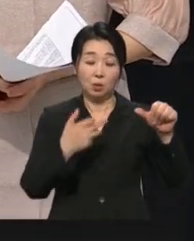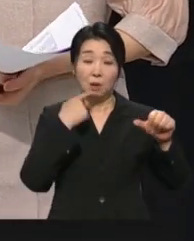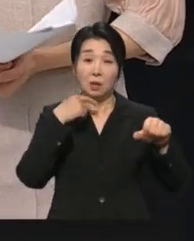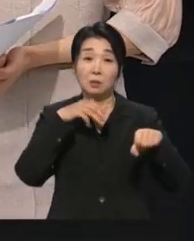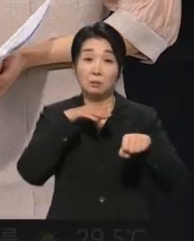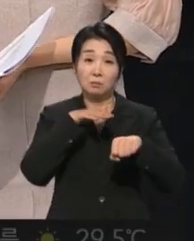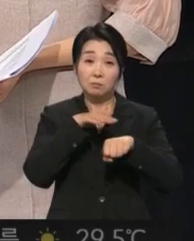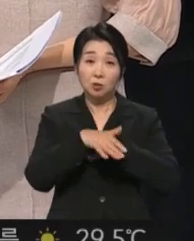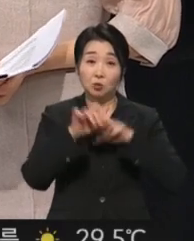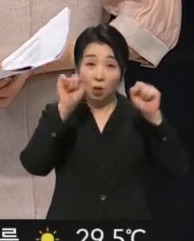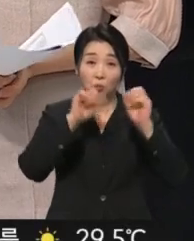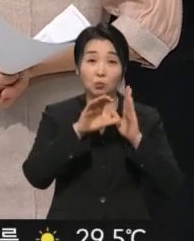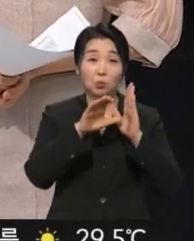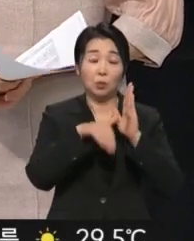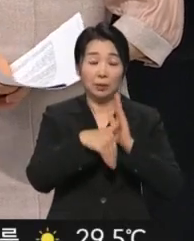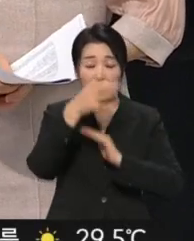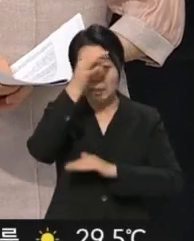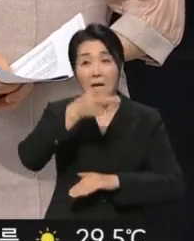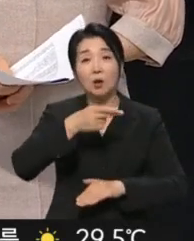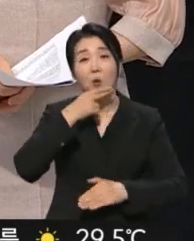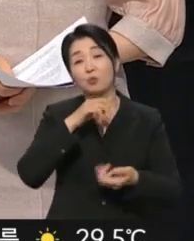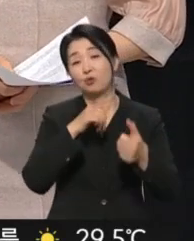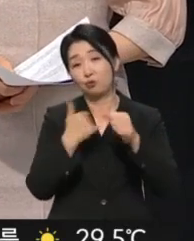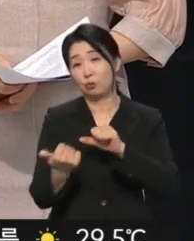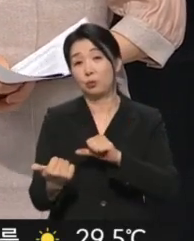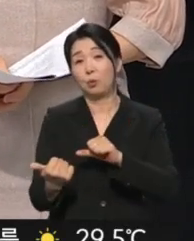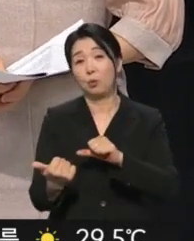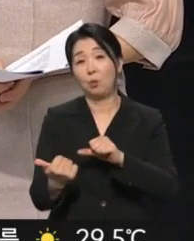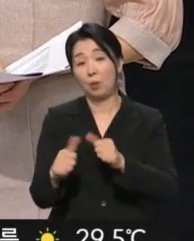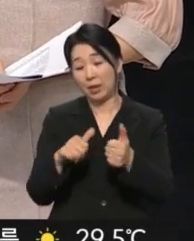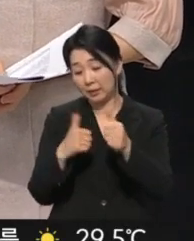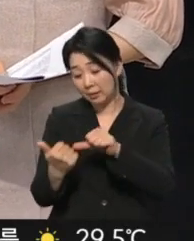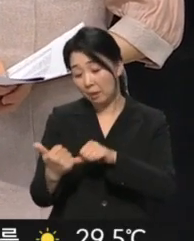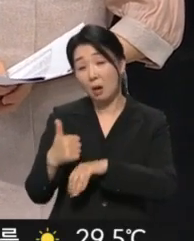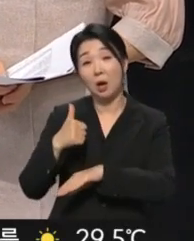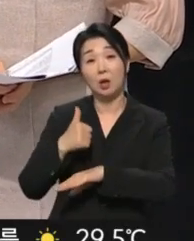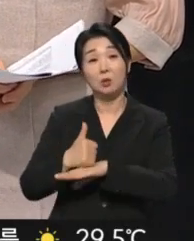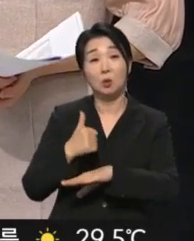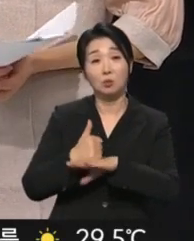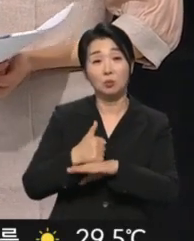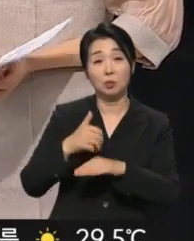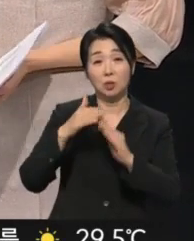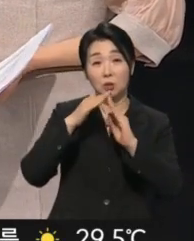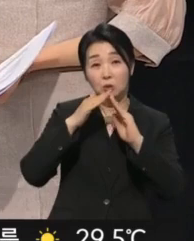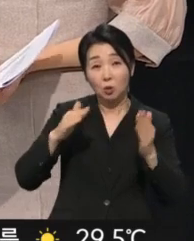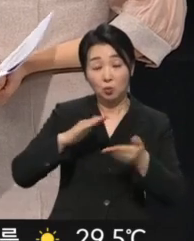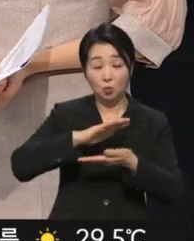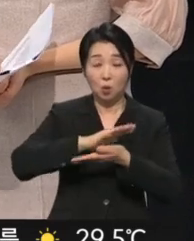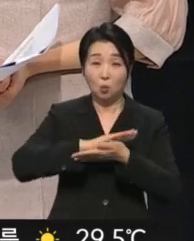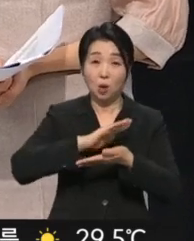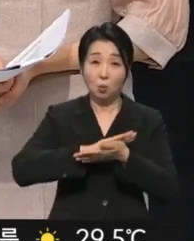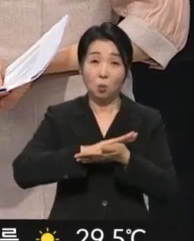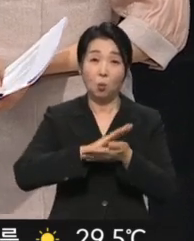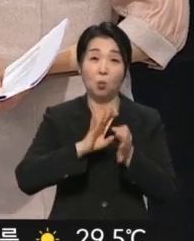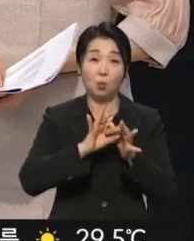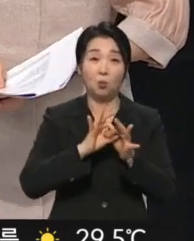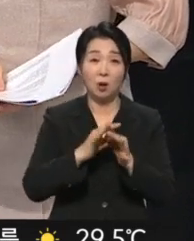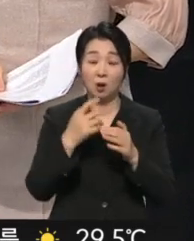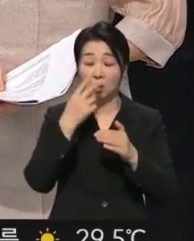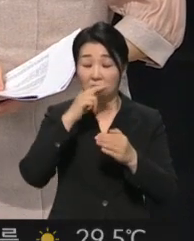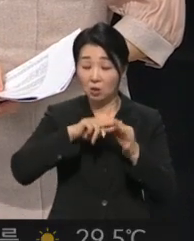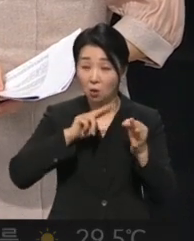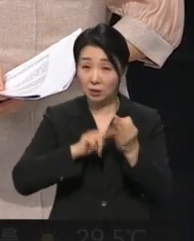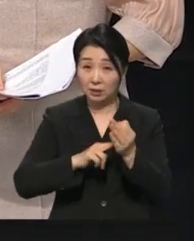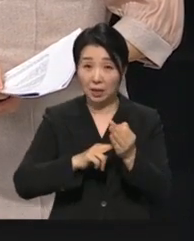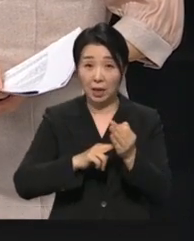대한 사과 한마디 없이 숨진 전 씨. 전 씨의 사망으로 전두환 회고록 관련한 형사사건은 모두 종료됐습니다.